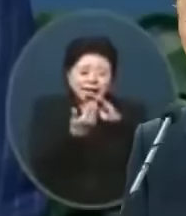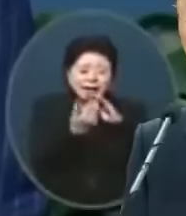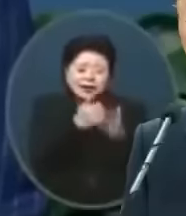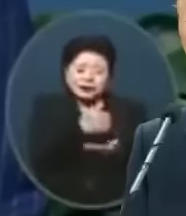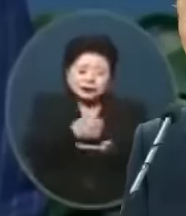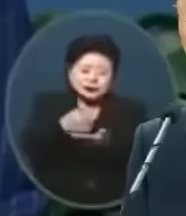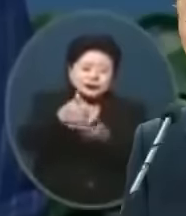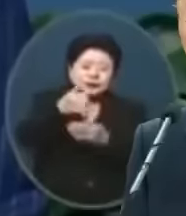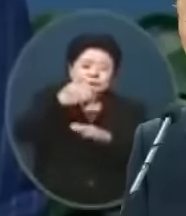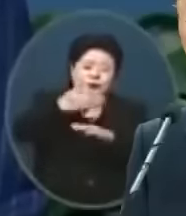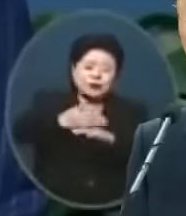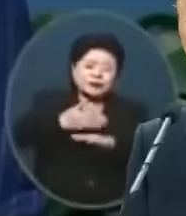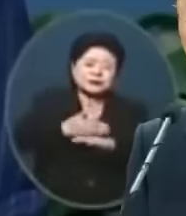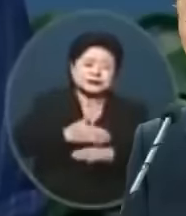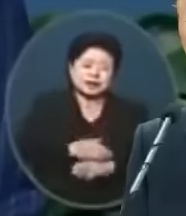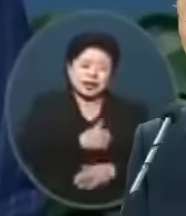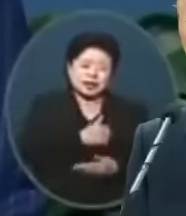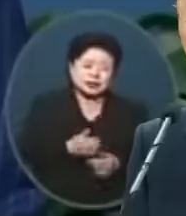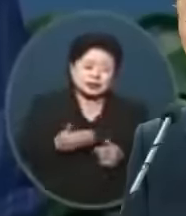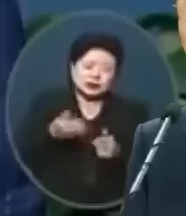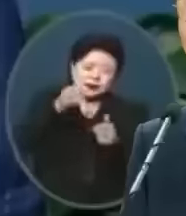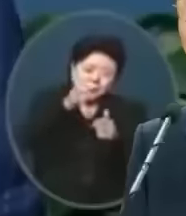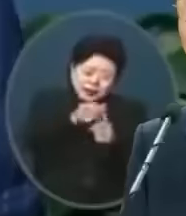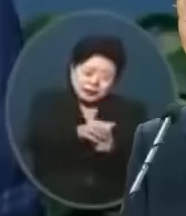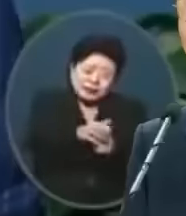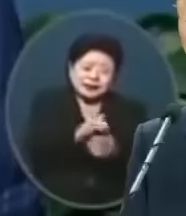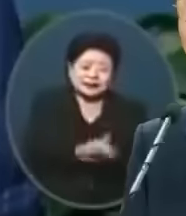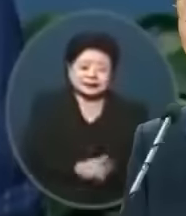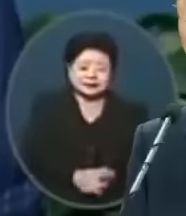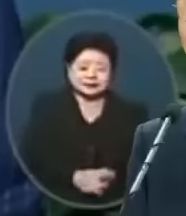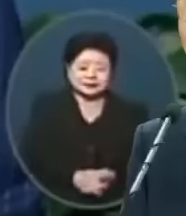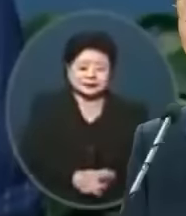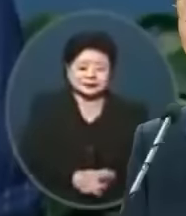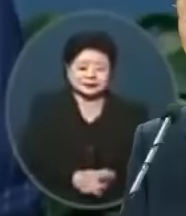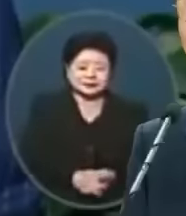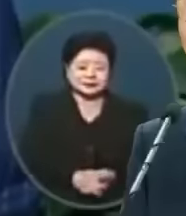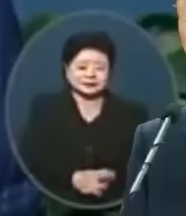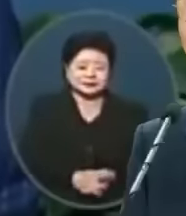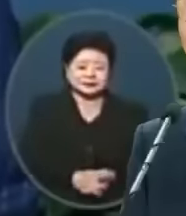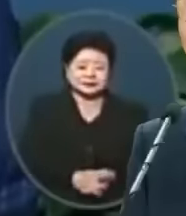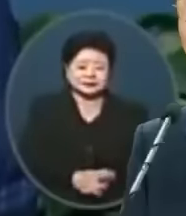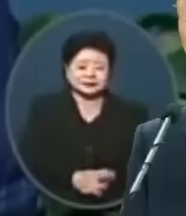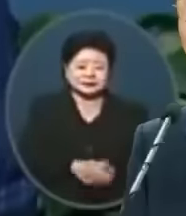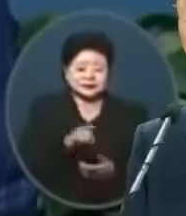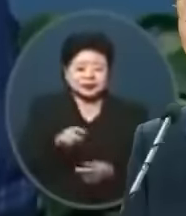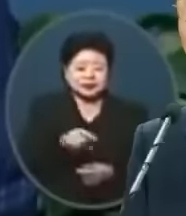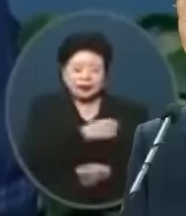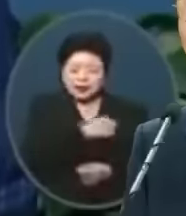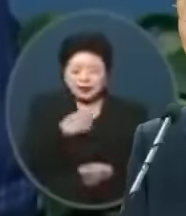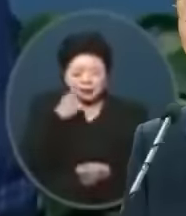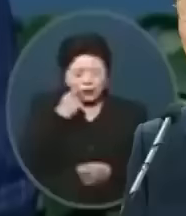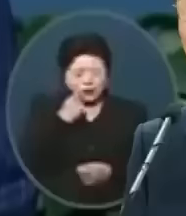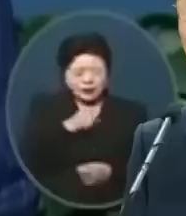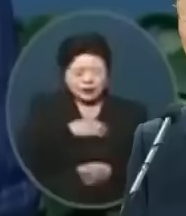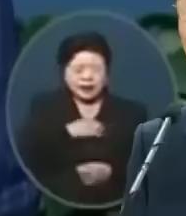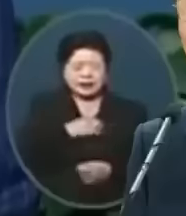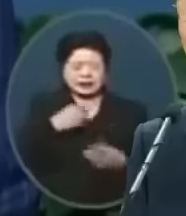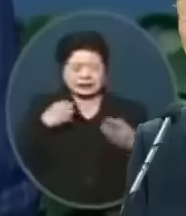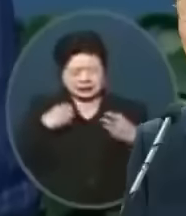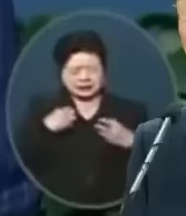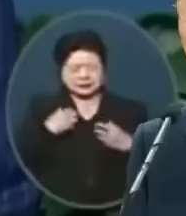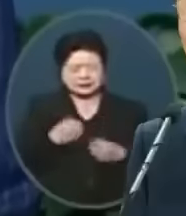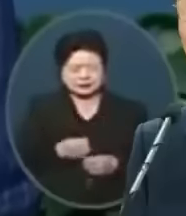주님 고맙습니다. 다 주님께 맡깁니다. 너는 못 감당할 테니 내가 다 이루었다. 나를